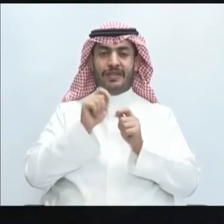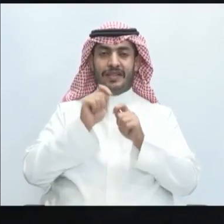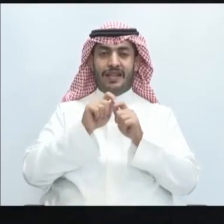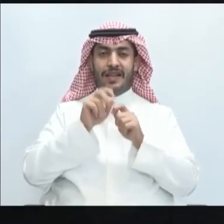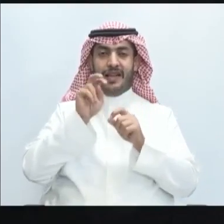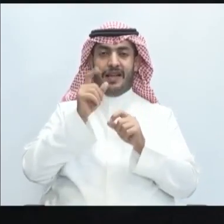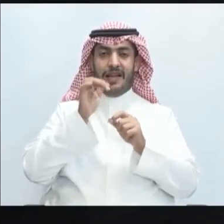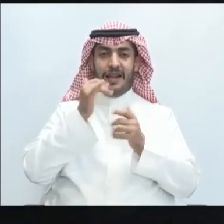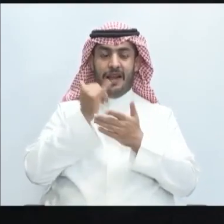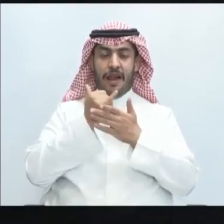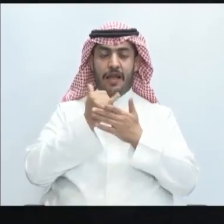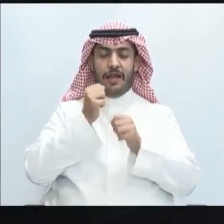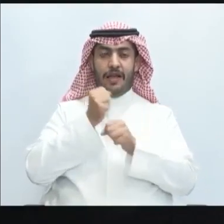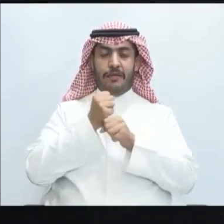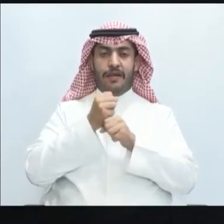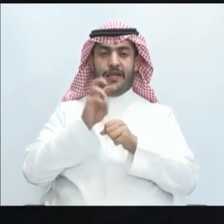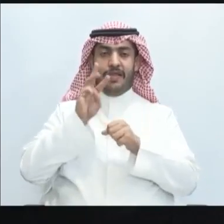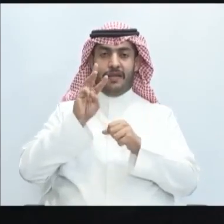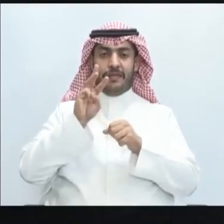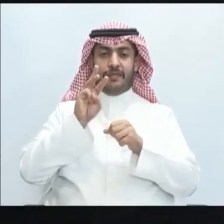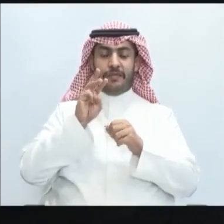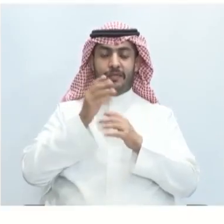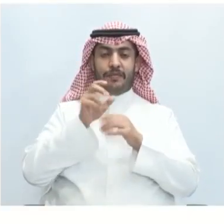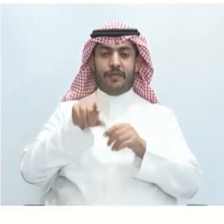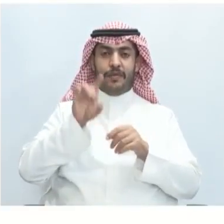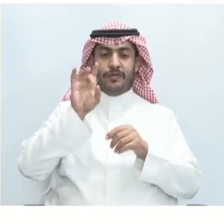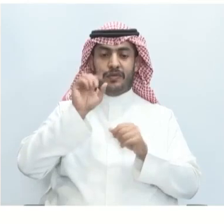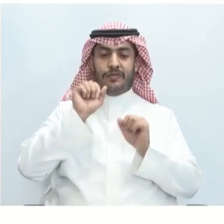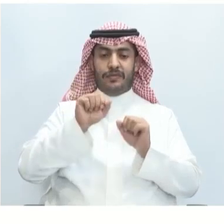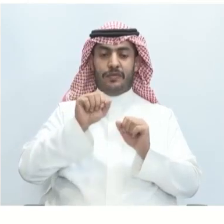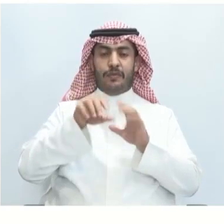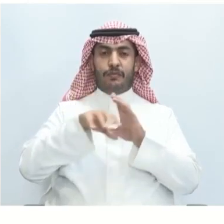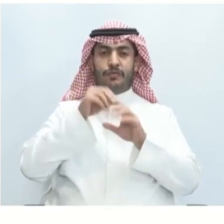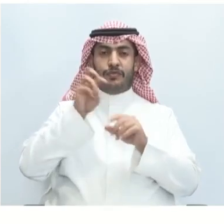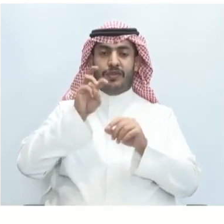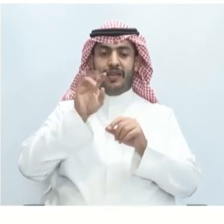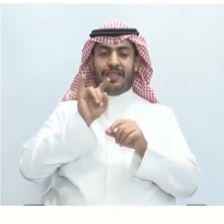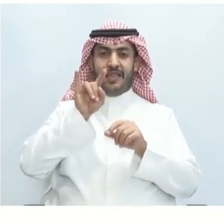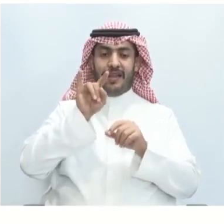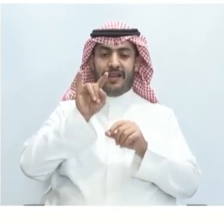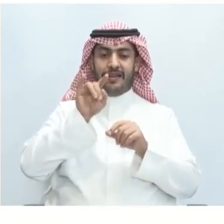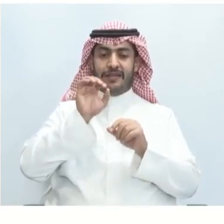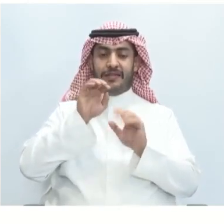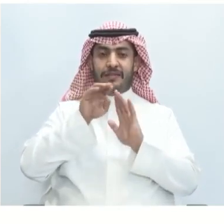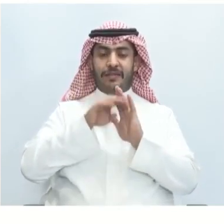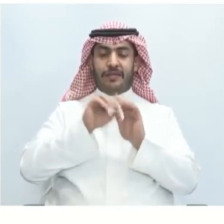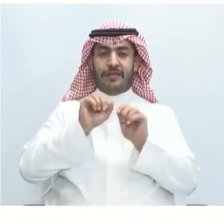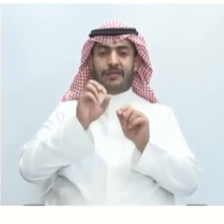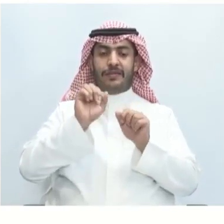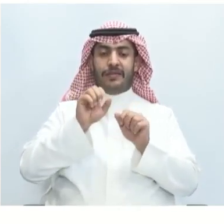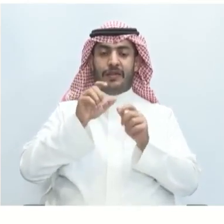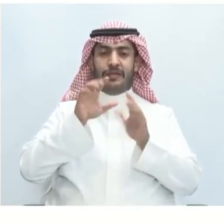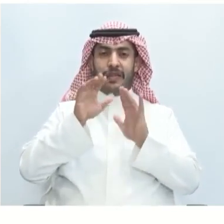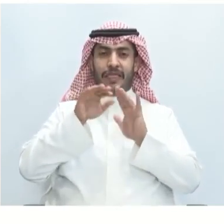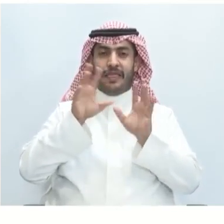صناعه القرار في الاعمال ثلاثه اليوم باذن الله سنبدا في مشروع شركه الطيران سنتناول نبذه عن هذه